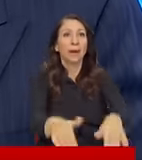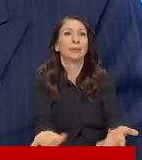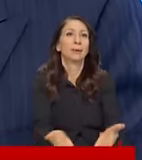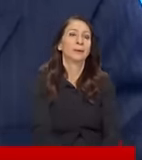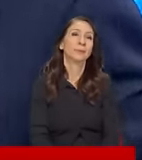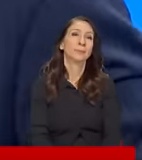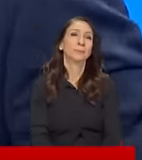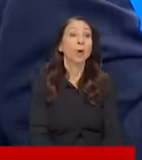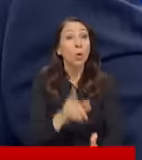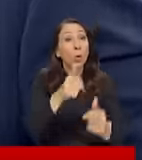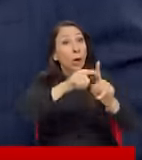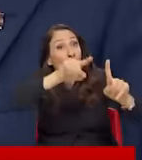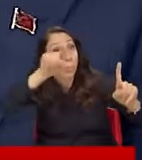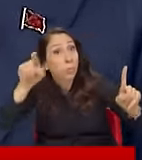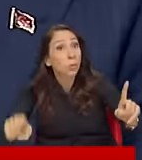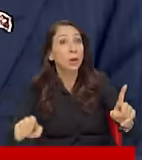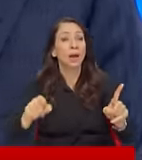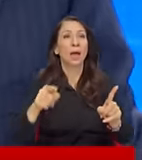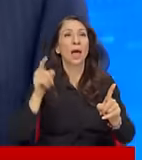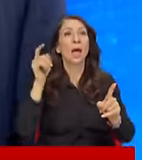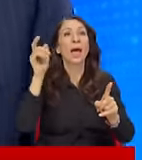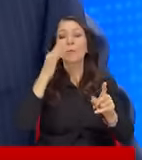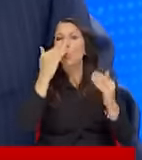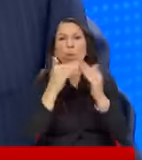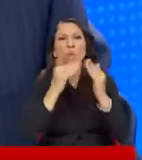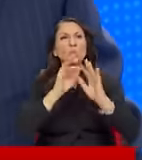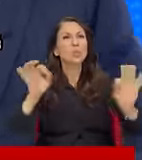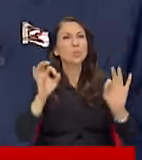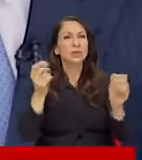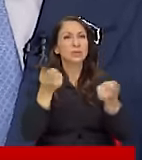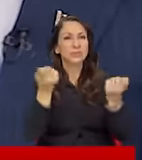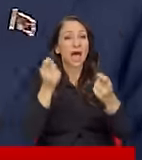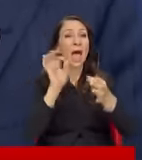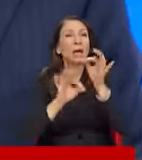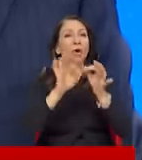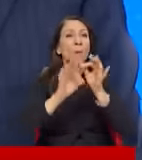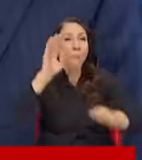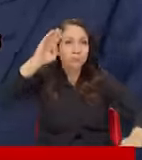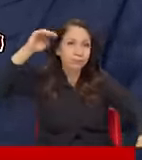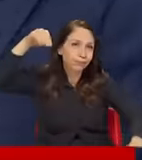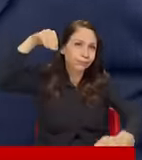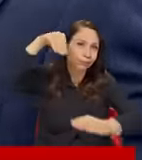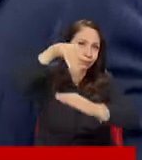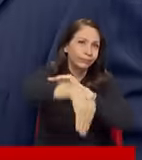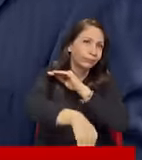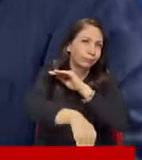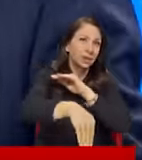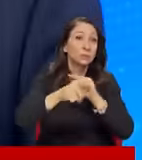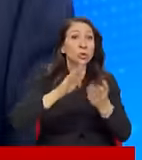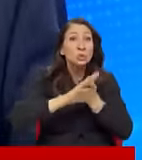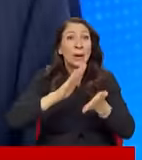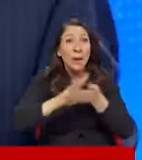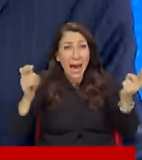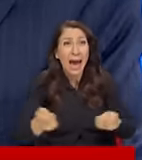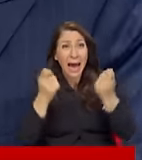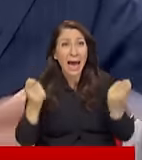geldi. Ve o günden bugüne atadığınız liyakatsiz insanlar ekonomiyi perişan etti. Şimdi düzeltmeye